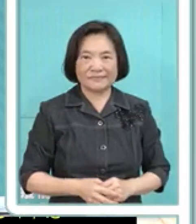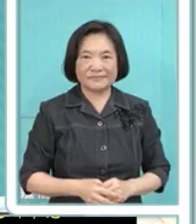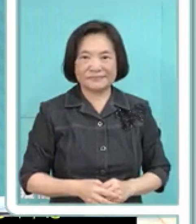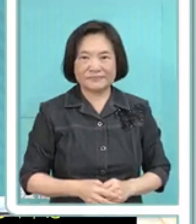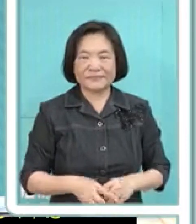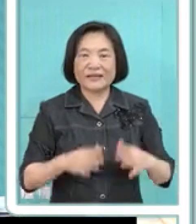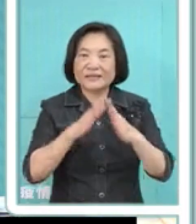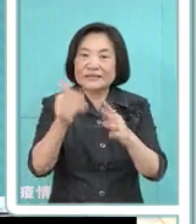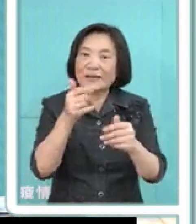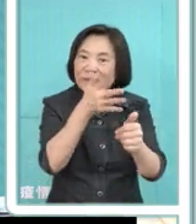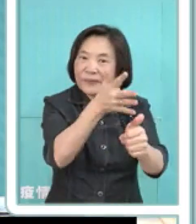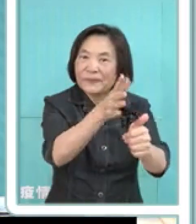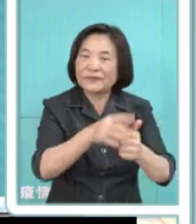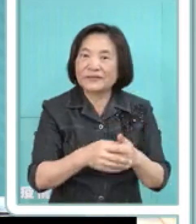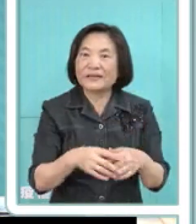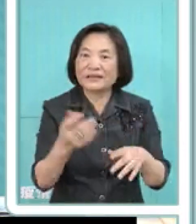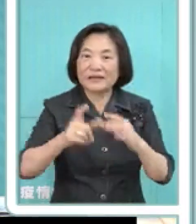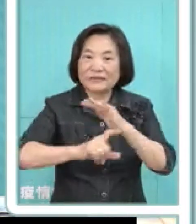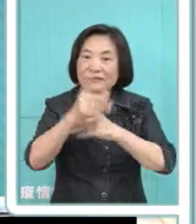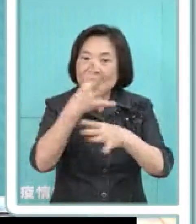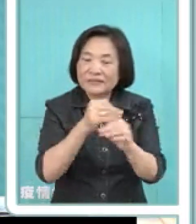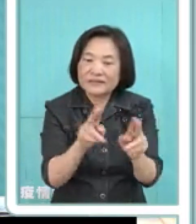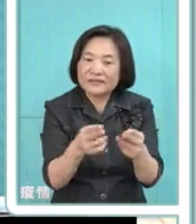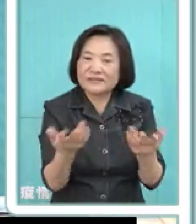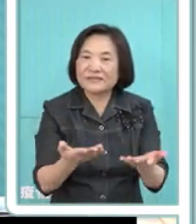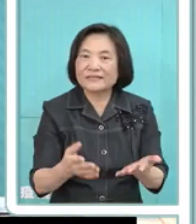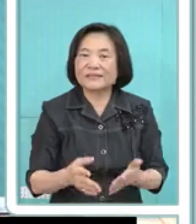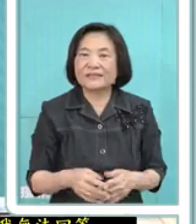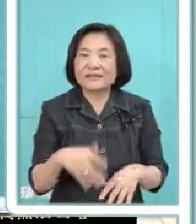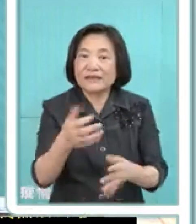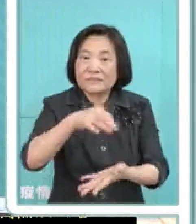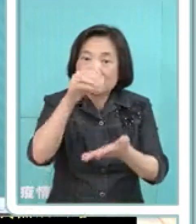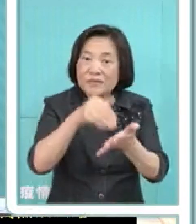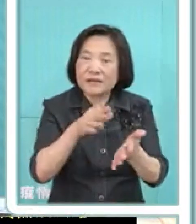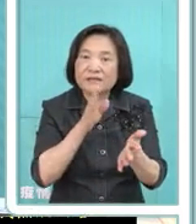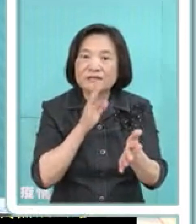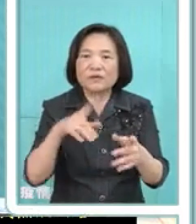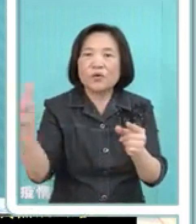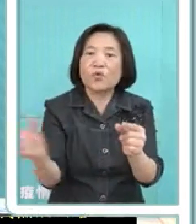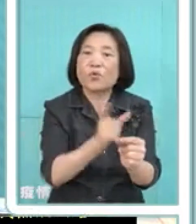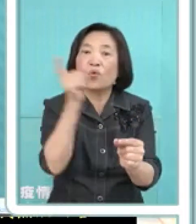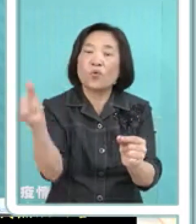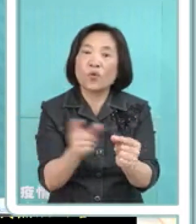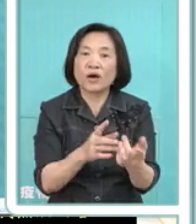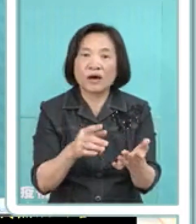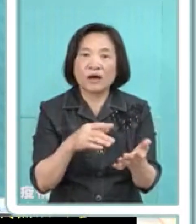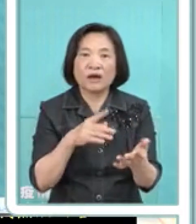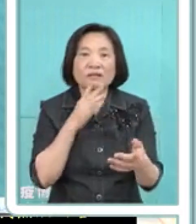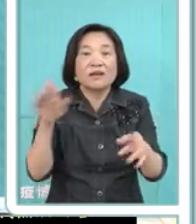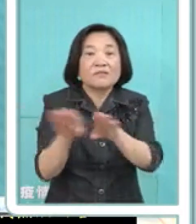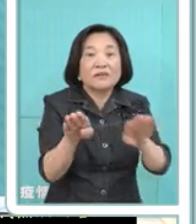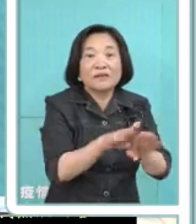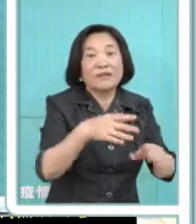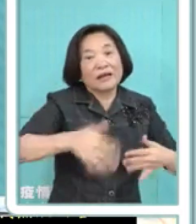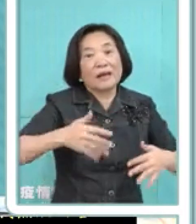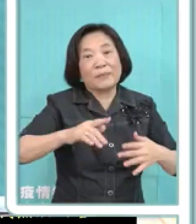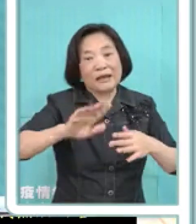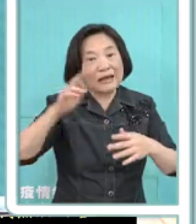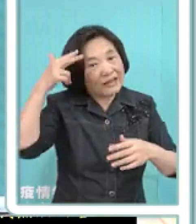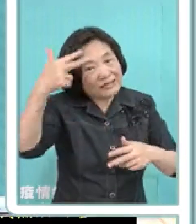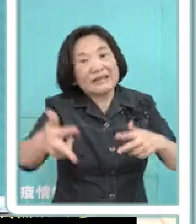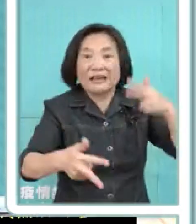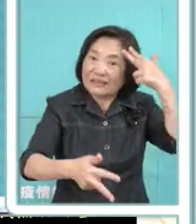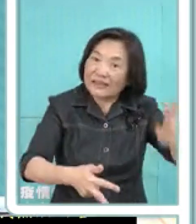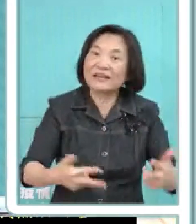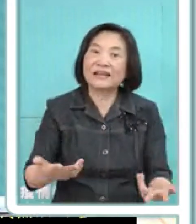是想追问一下刚刚中秋节的那个烤肉的事情，因为你刚有讲到是因为台风，可是因为它其实中秋连假是在更下一个